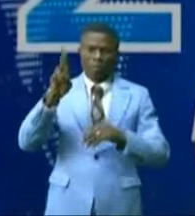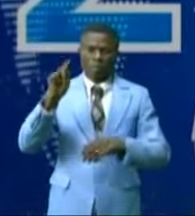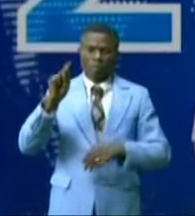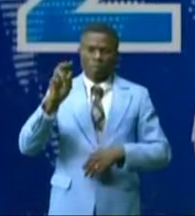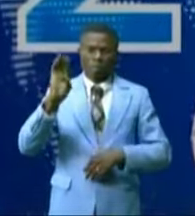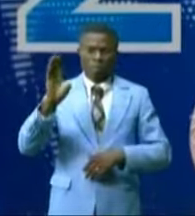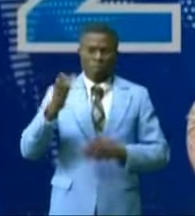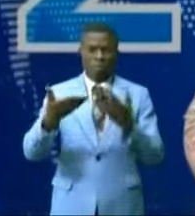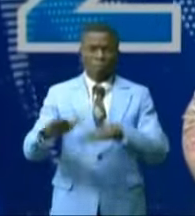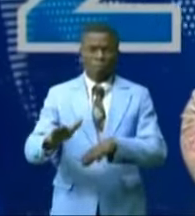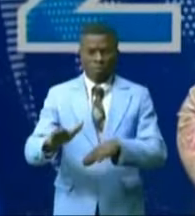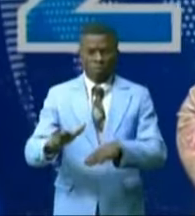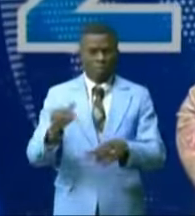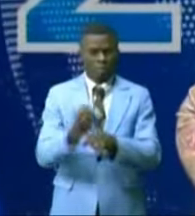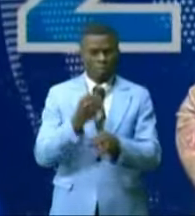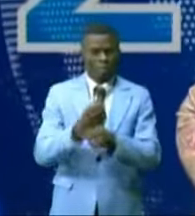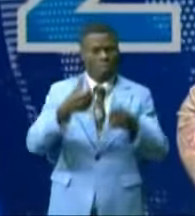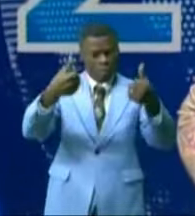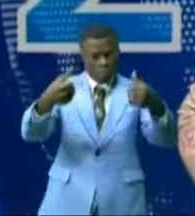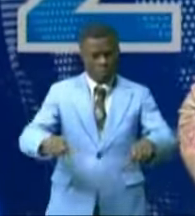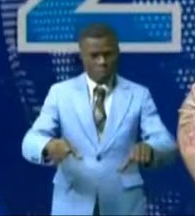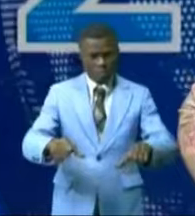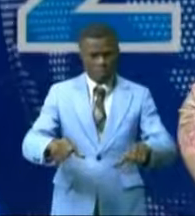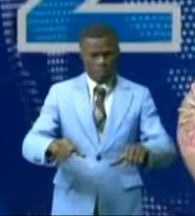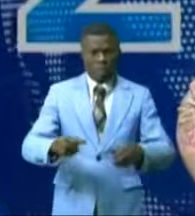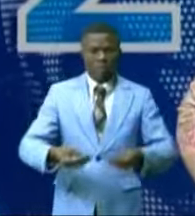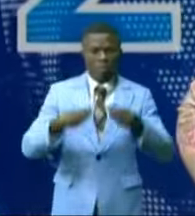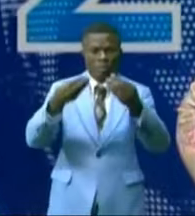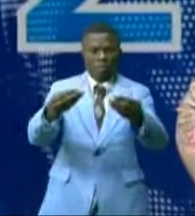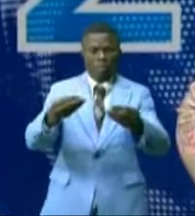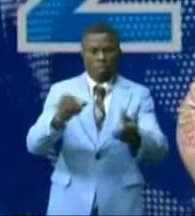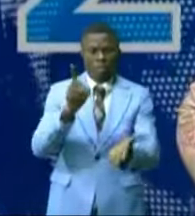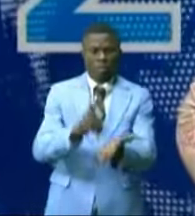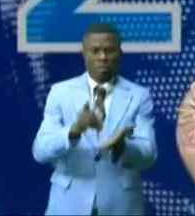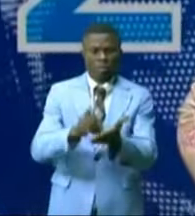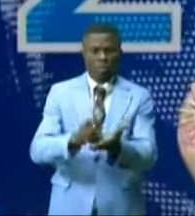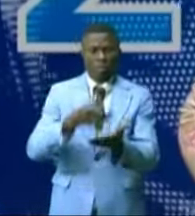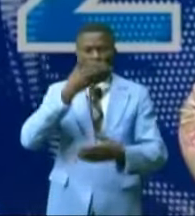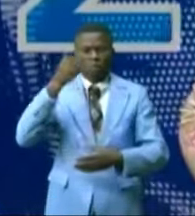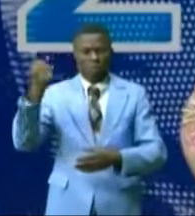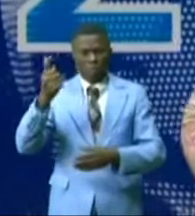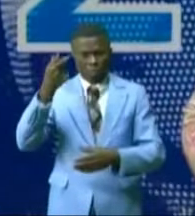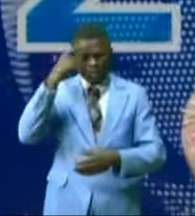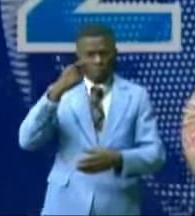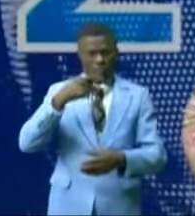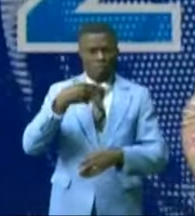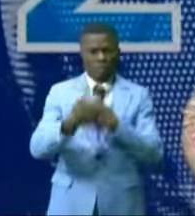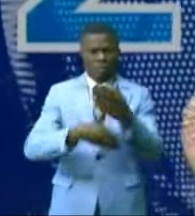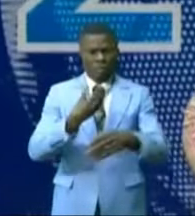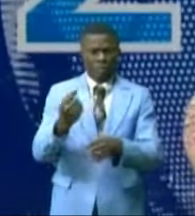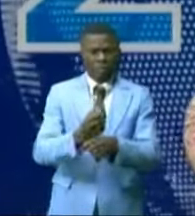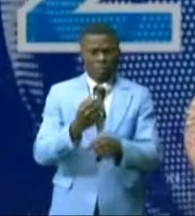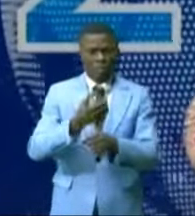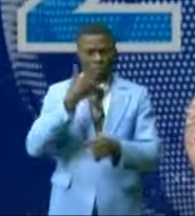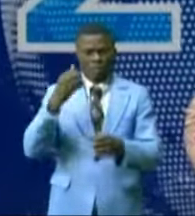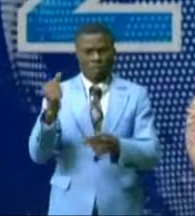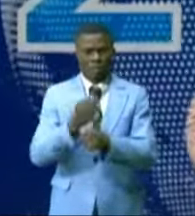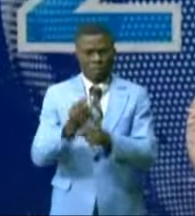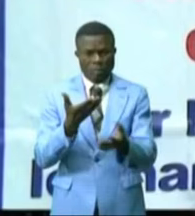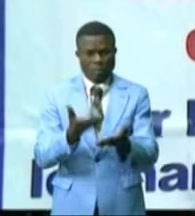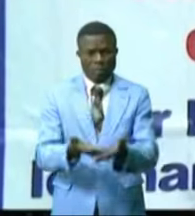nationale n'est plus, mais ses œuvres demeurent. Il lui a été décerné un diplôme d'excellence pour sa bonne conduite professionnelle. Cédric